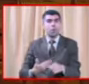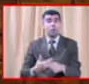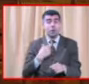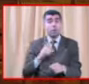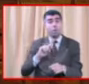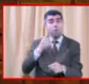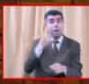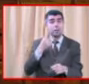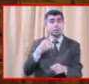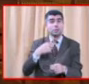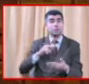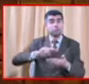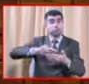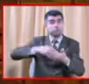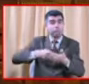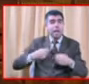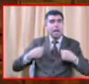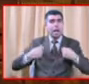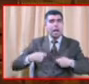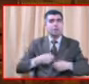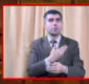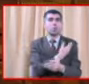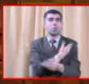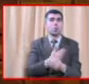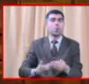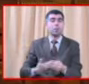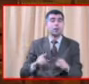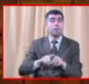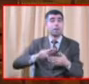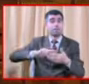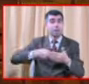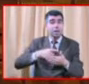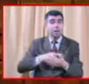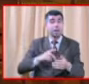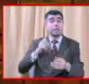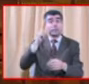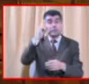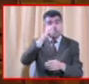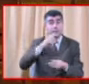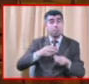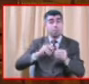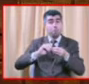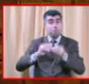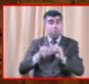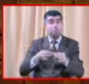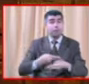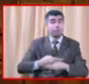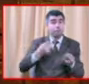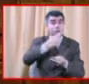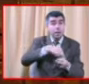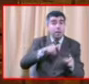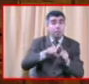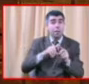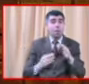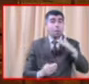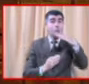الى توقيع رئيس الحكومه على لافيزيون لافارج هورسيم اللي اليوم كطرح واحد العدد كبير من الاسئله امام توقف